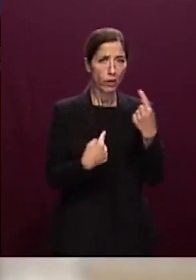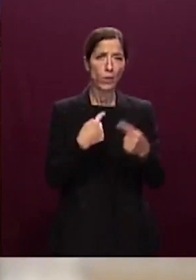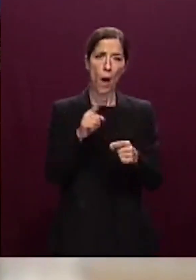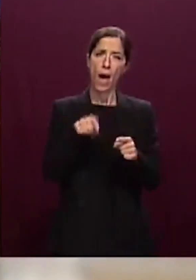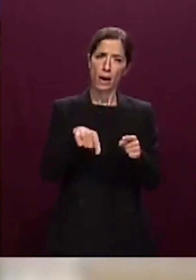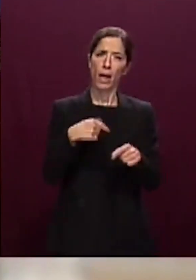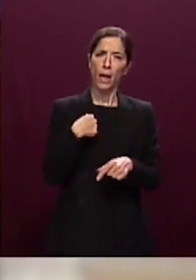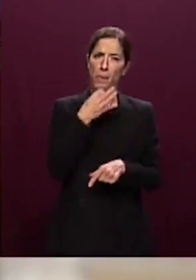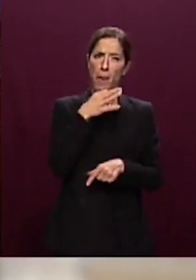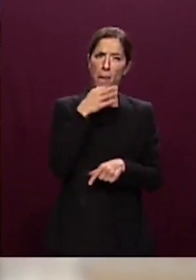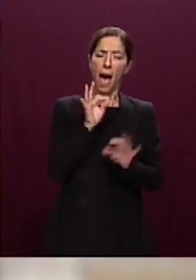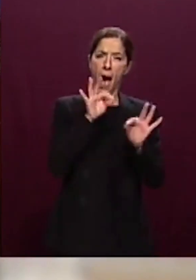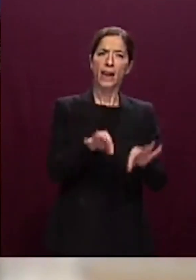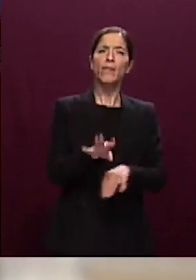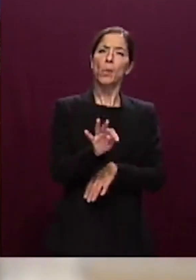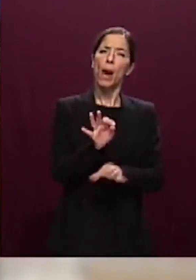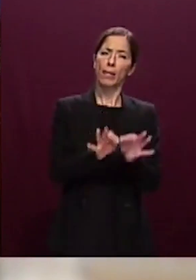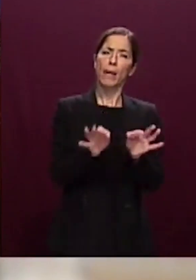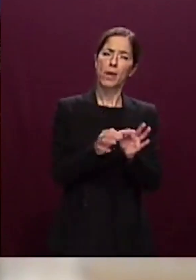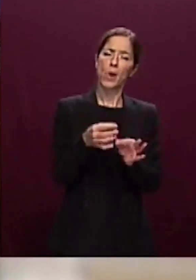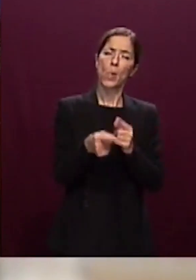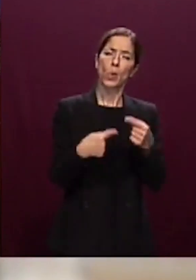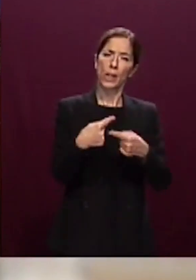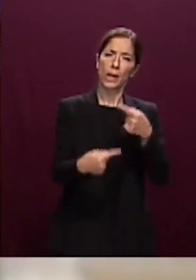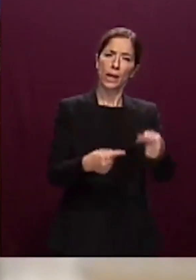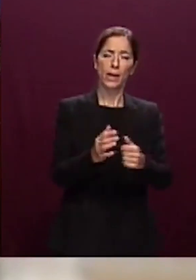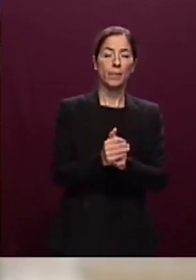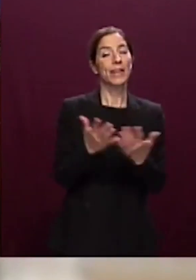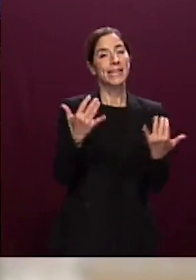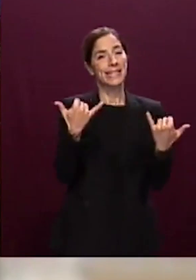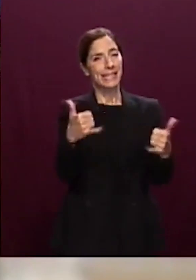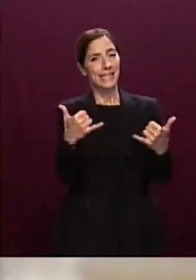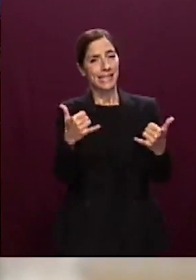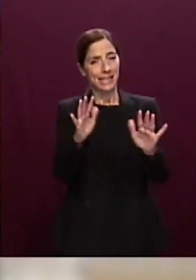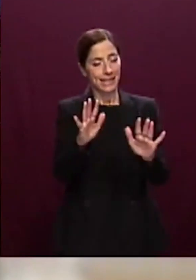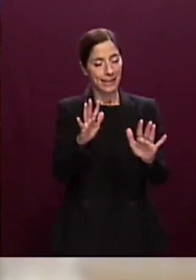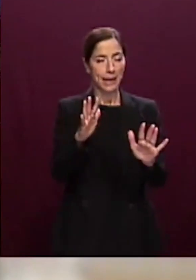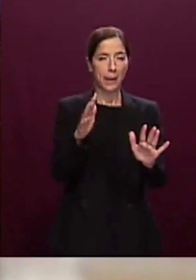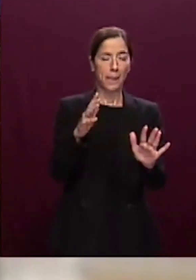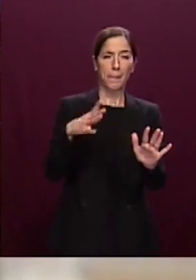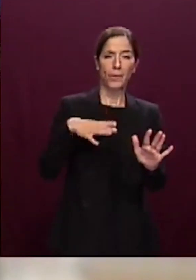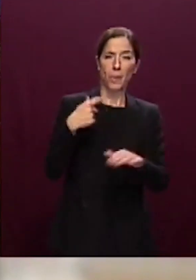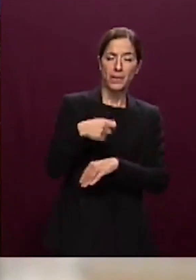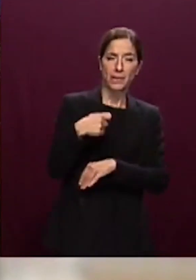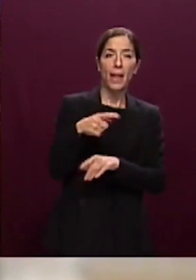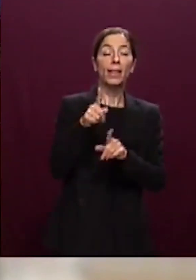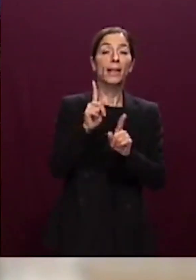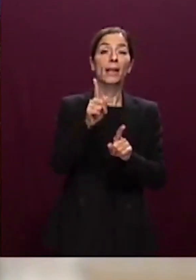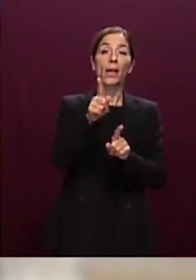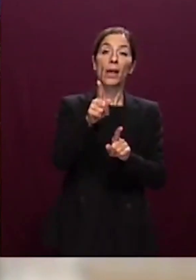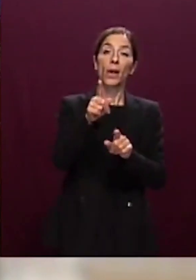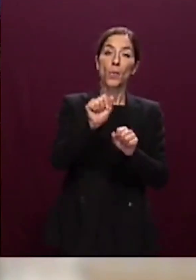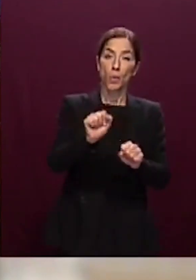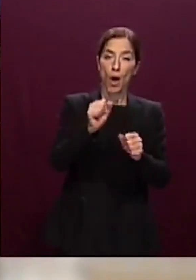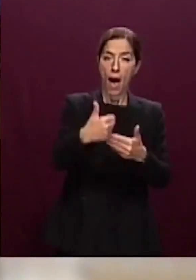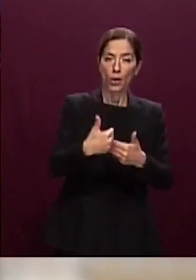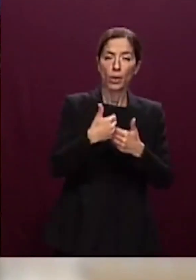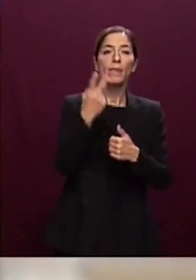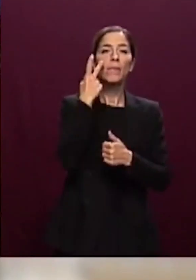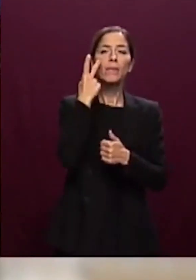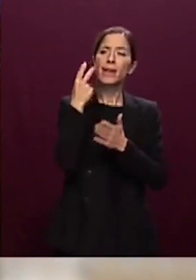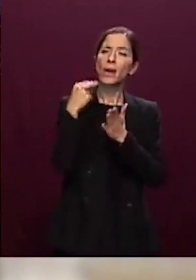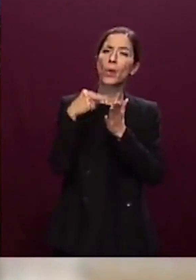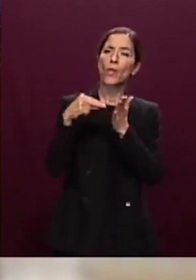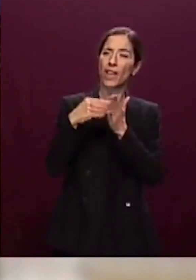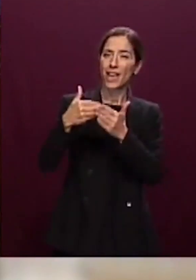volete onorevole semplicemente se lei mi può aiutare con i precedenti degli uffici E farmi sapere